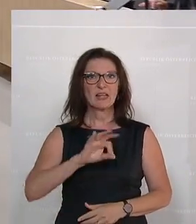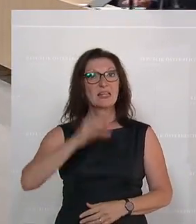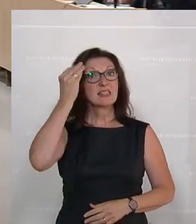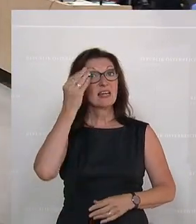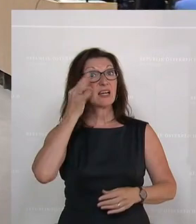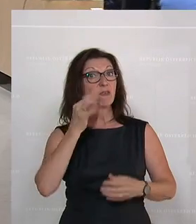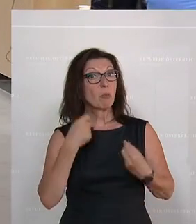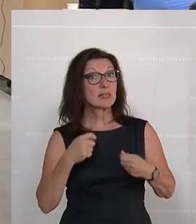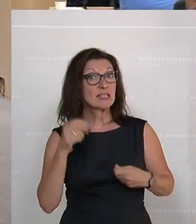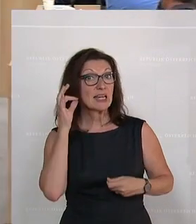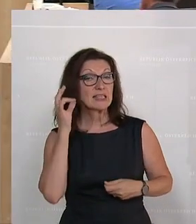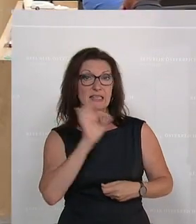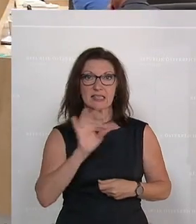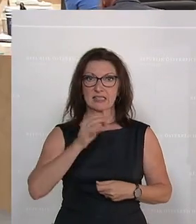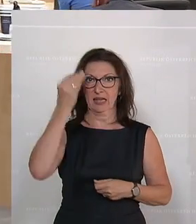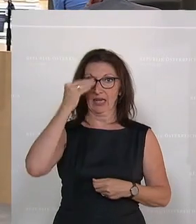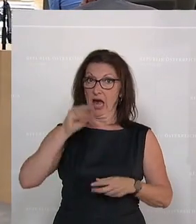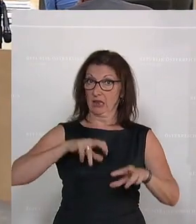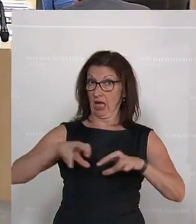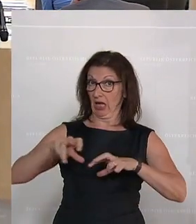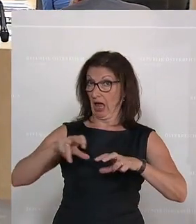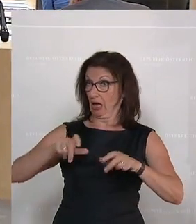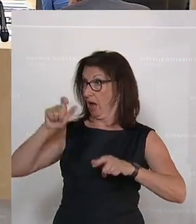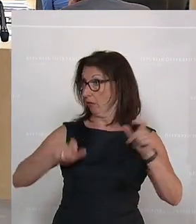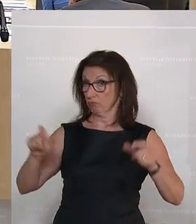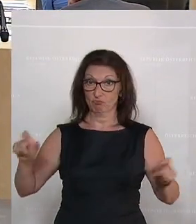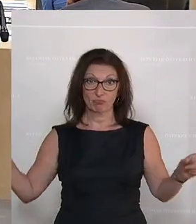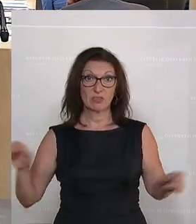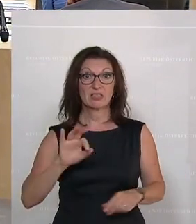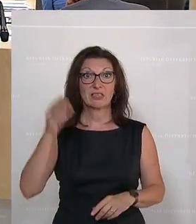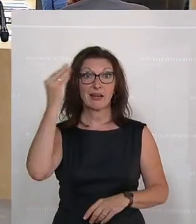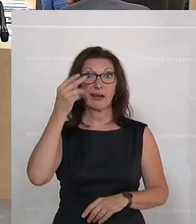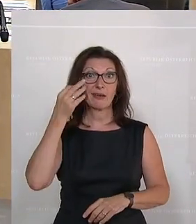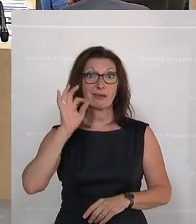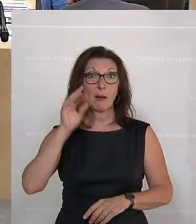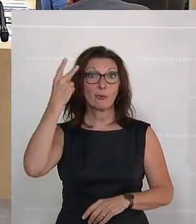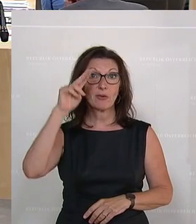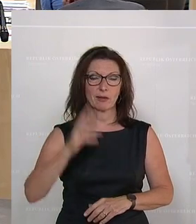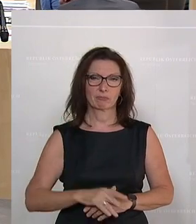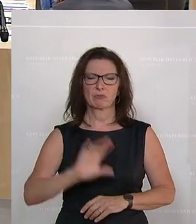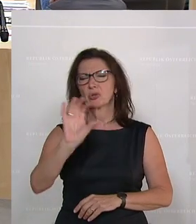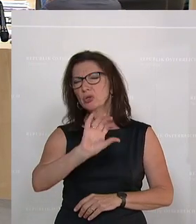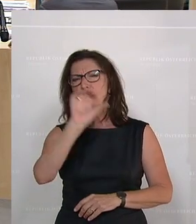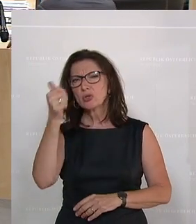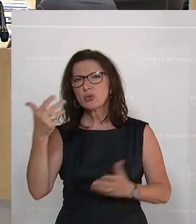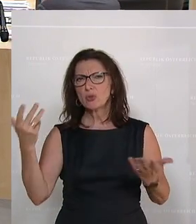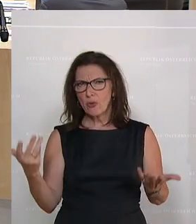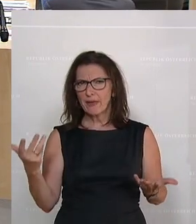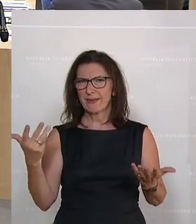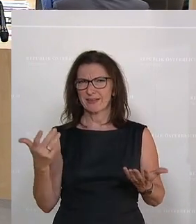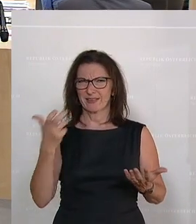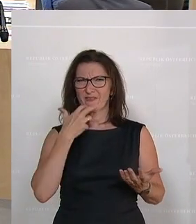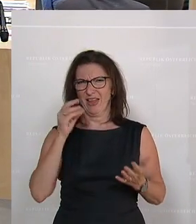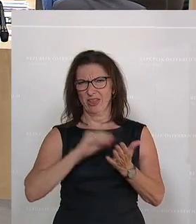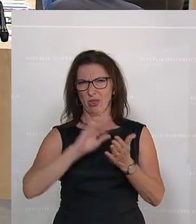und jede 500 euro bekommen soll den eos fehlt es also an der sozialen treffsicherheit deswegen will die partei